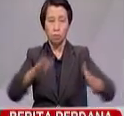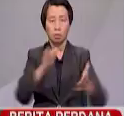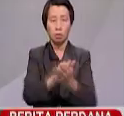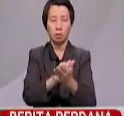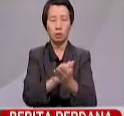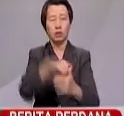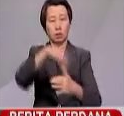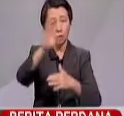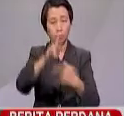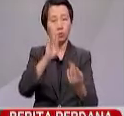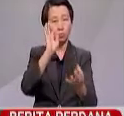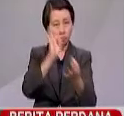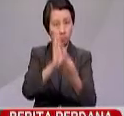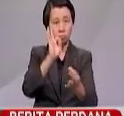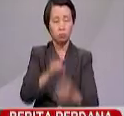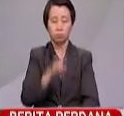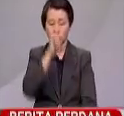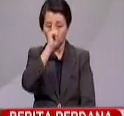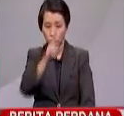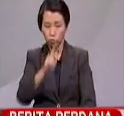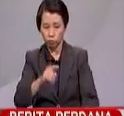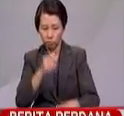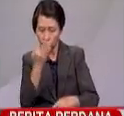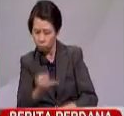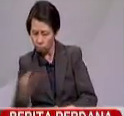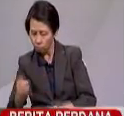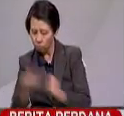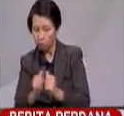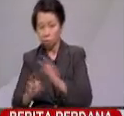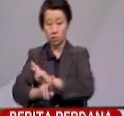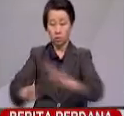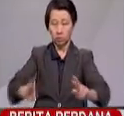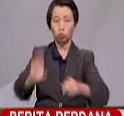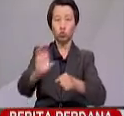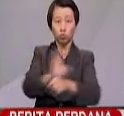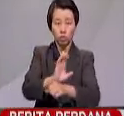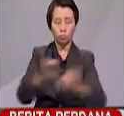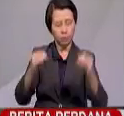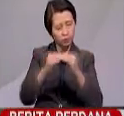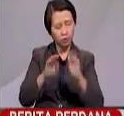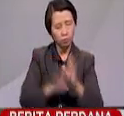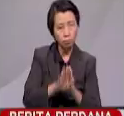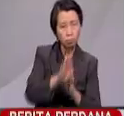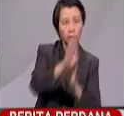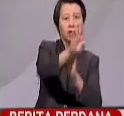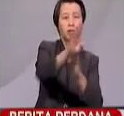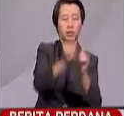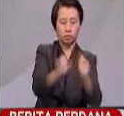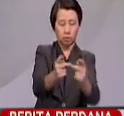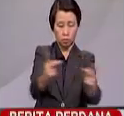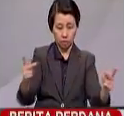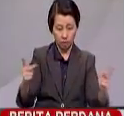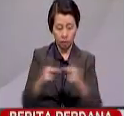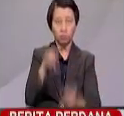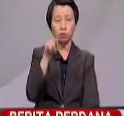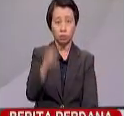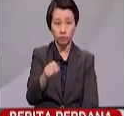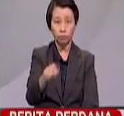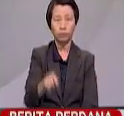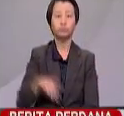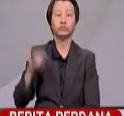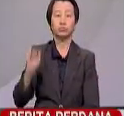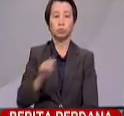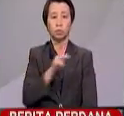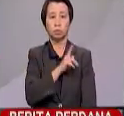lebih sempurna. Ia termasuk memastikan infrastruktur yang disediakan mencukupi seiring perkembangan pembangunan di kawasan tersebut. Ya,